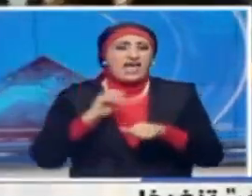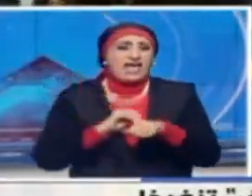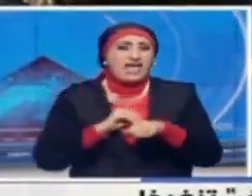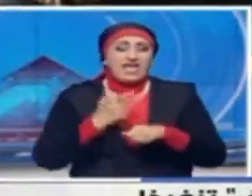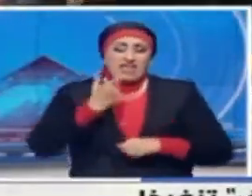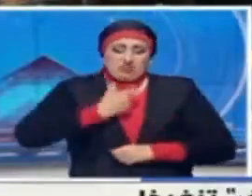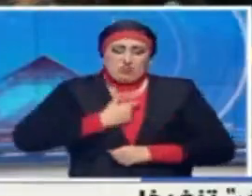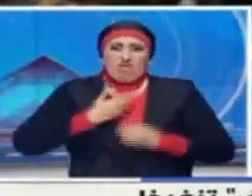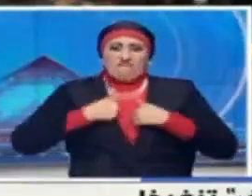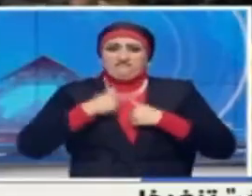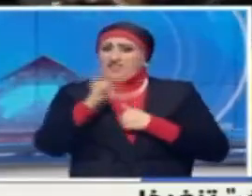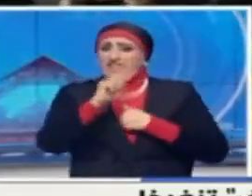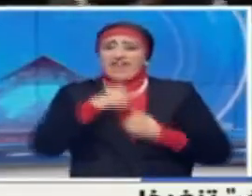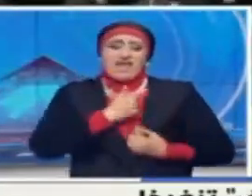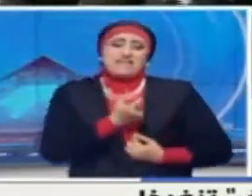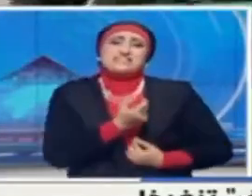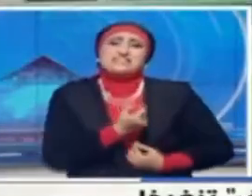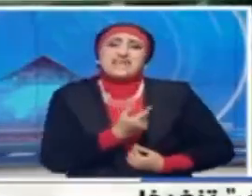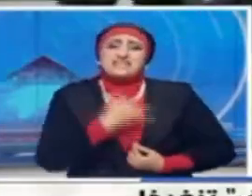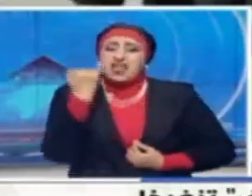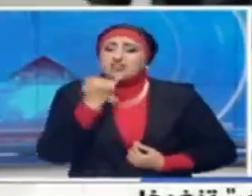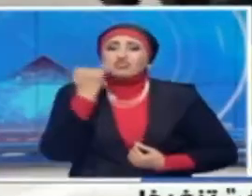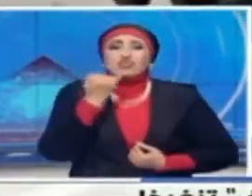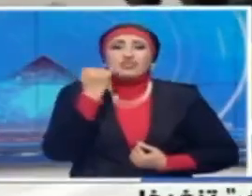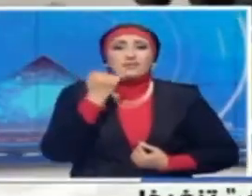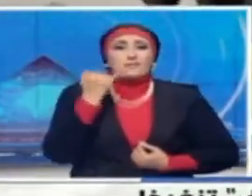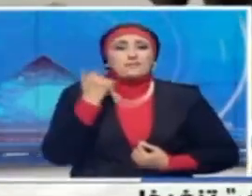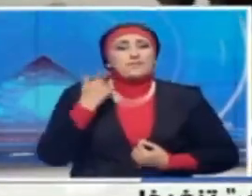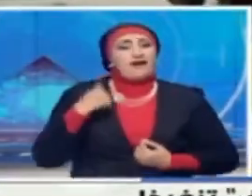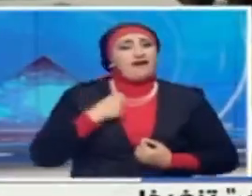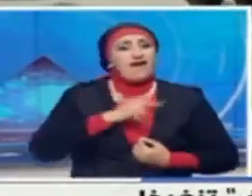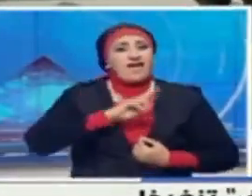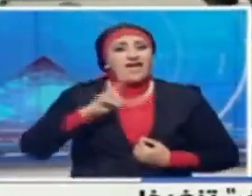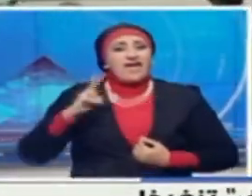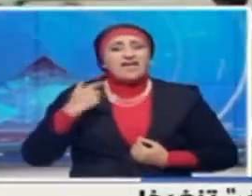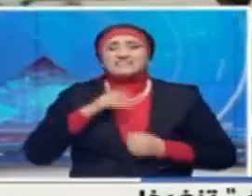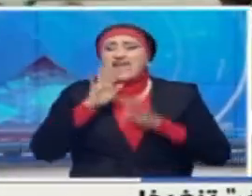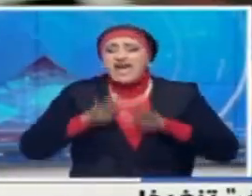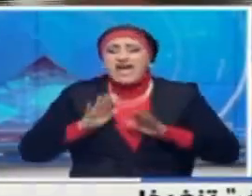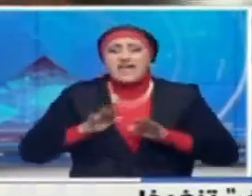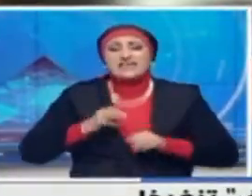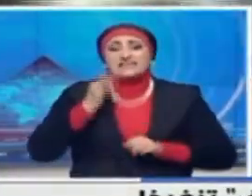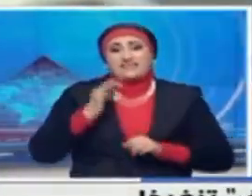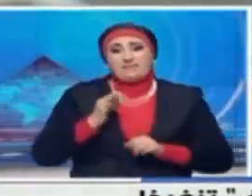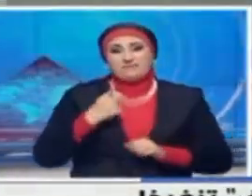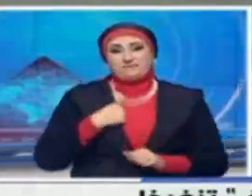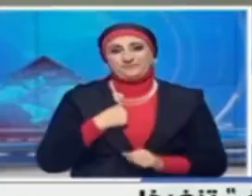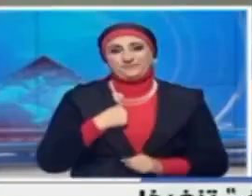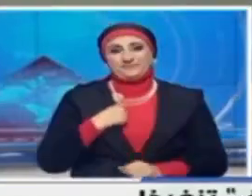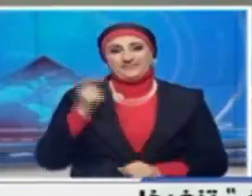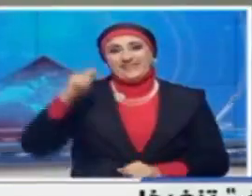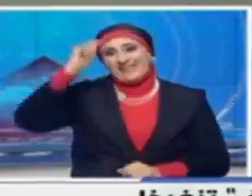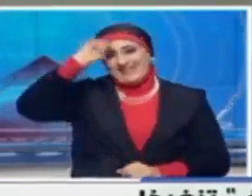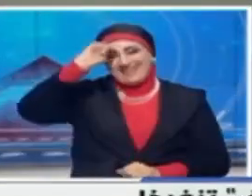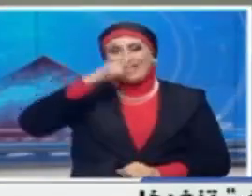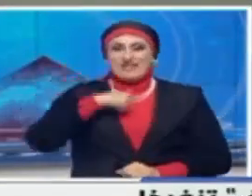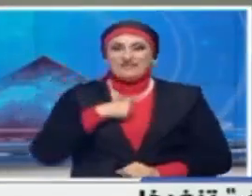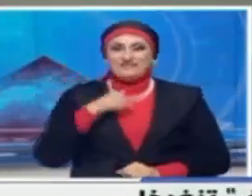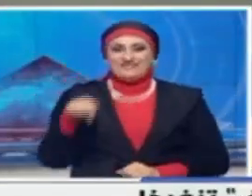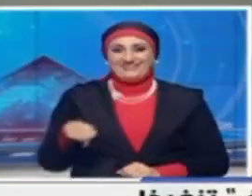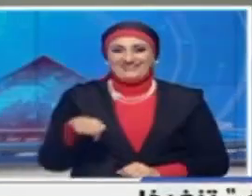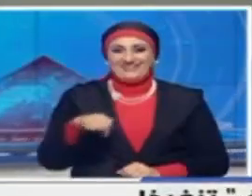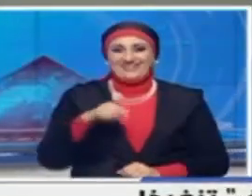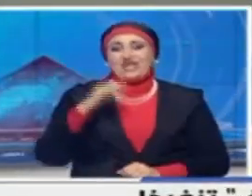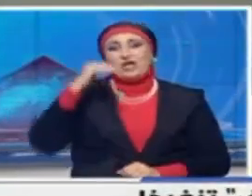نشان، انا الاحساس، انا الطيبة، وصلتي للحقيقة مثال. كابتن خيل